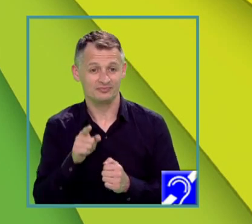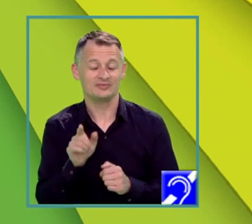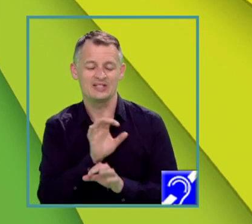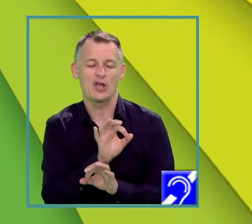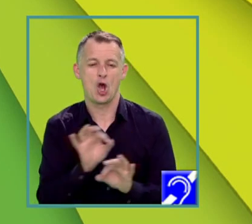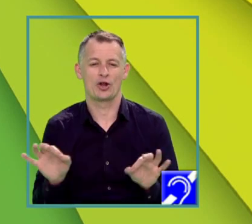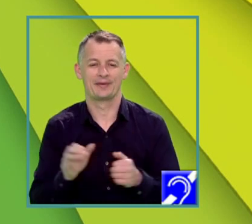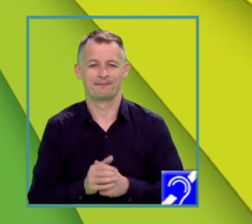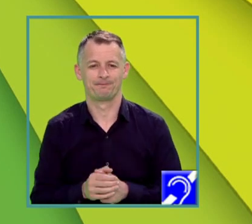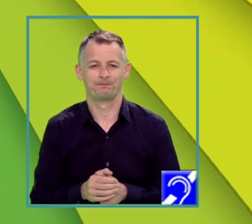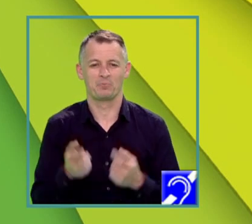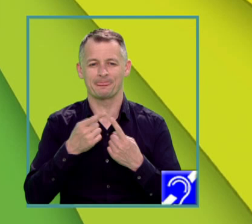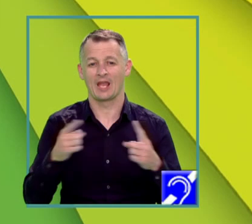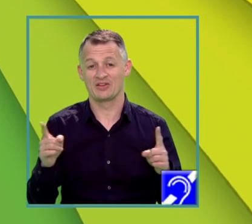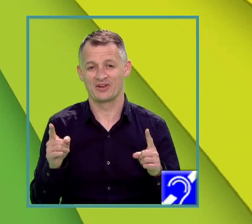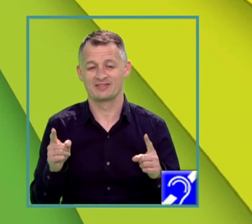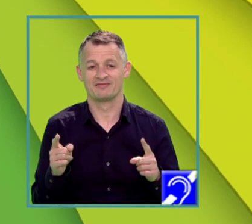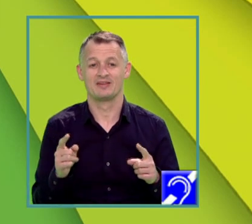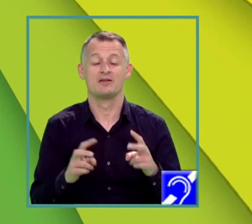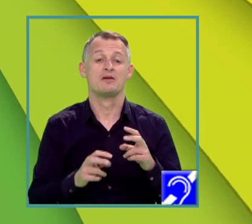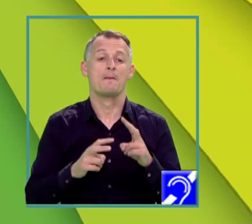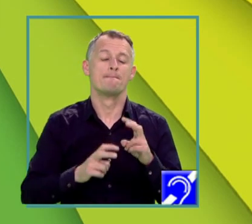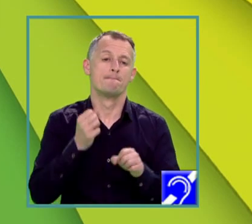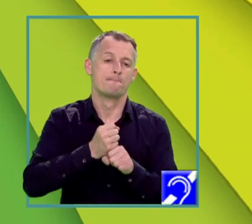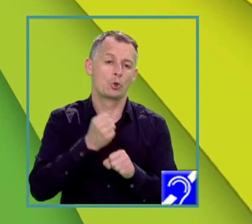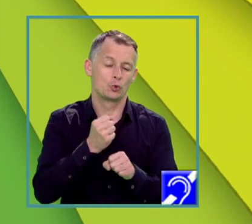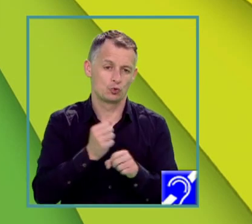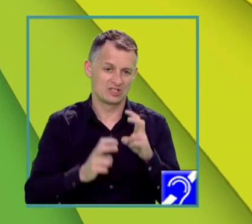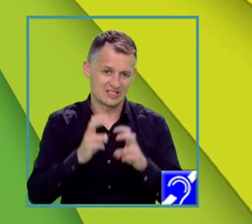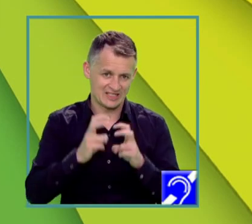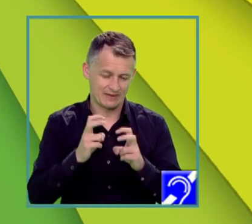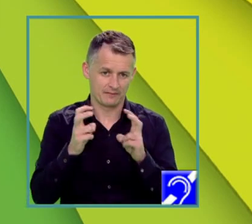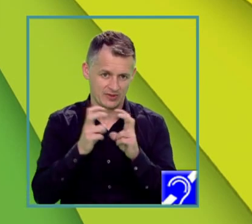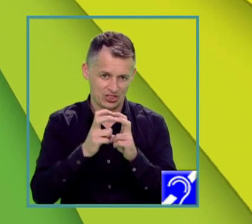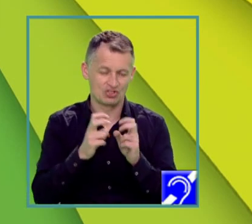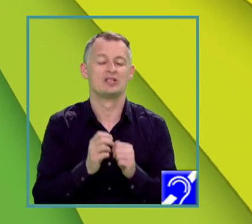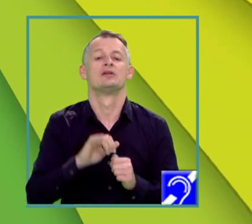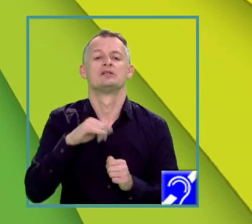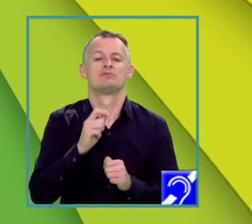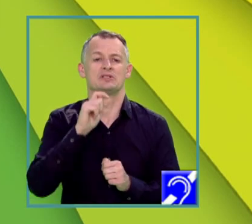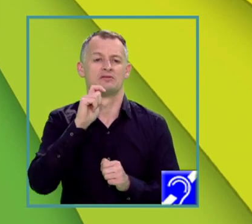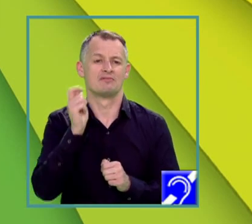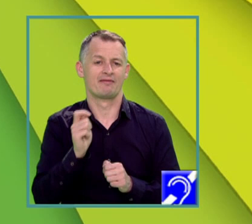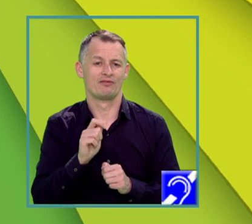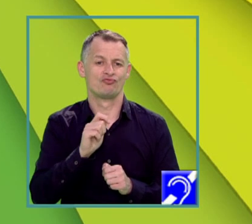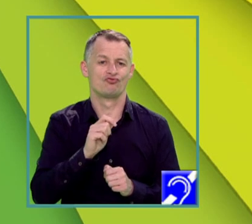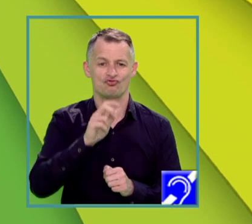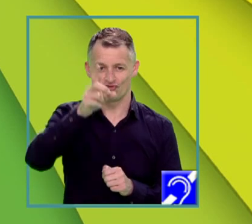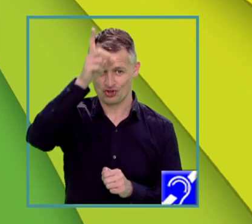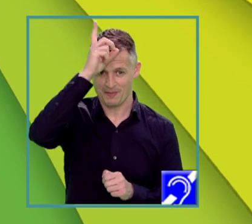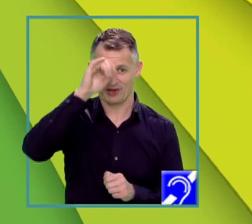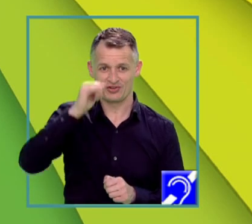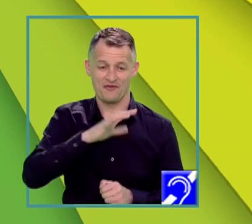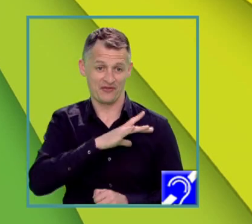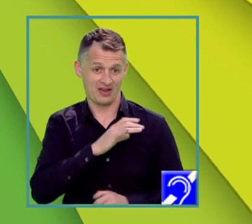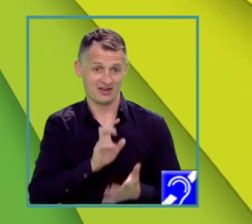cele corecte diferența deci dintre producerea de energie electrică obținută în Statele Germania și Franța și dacă